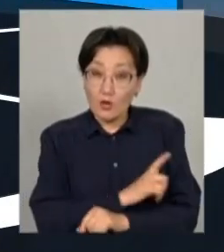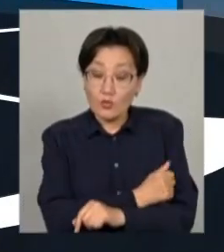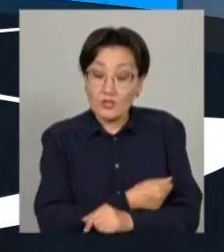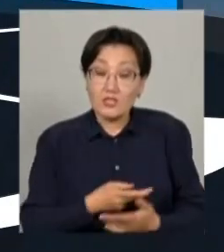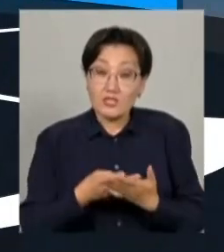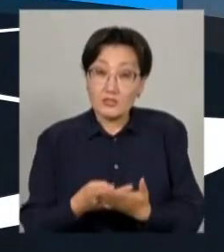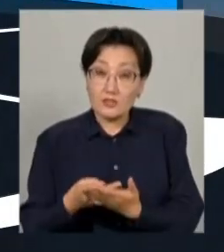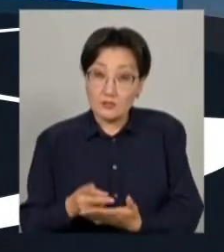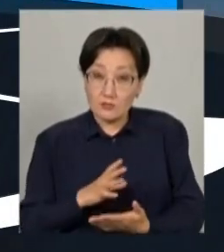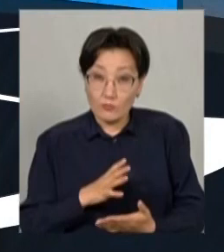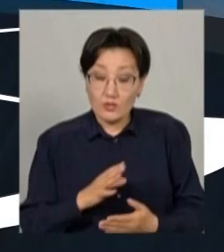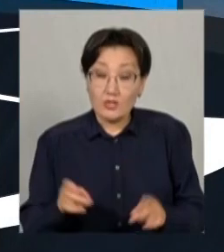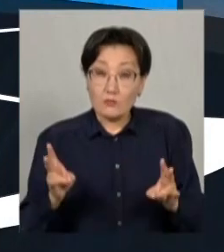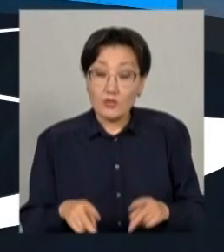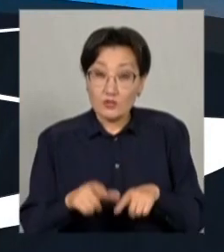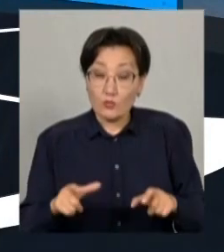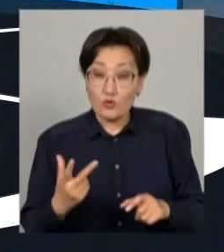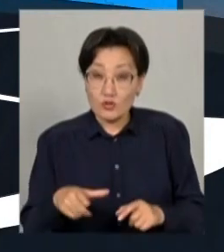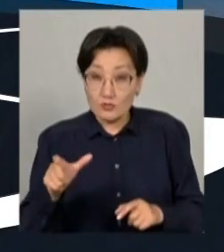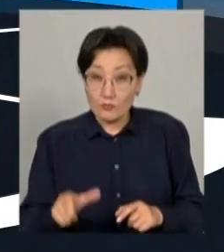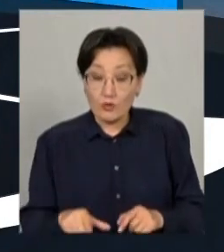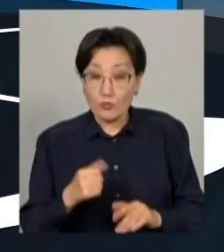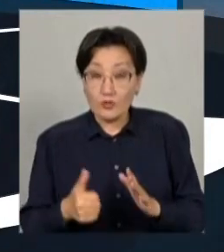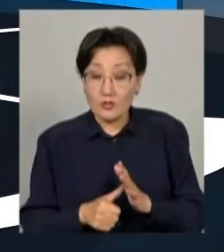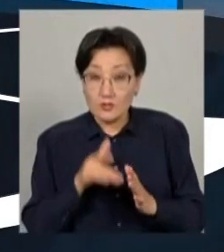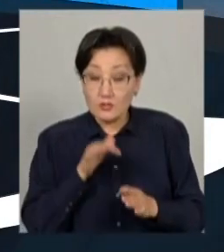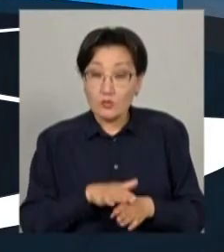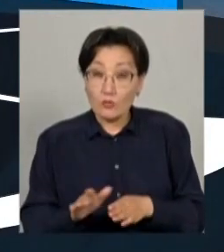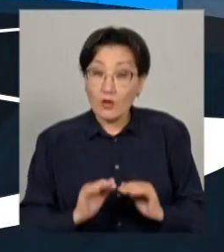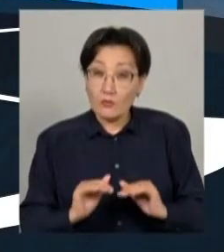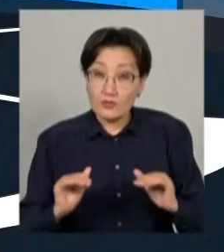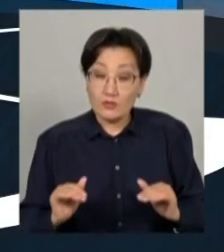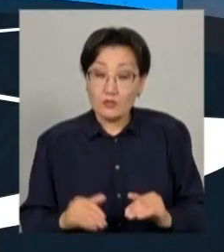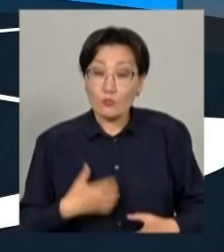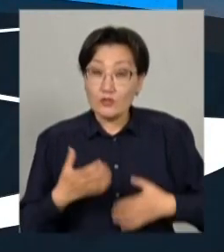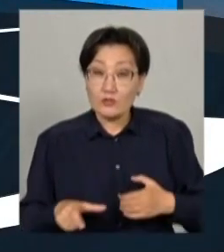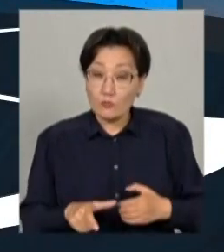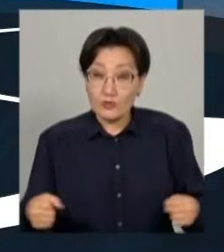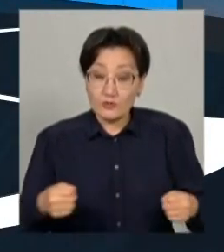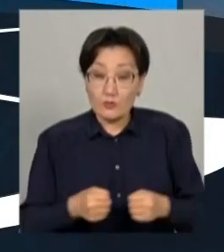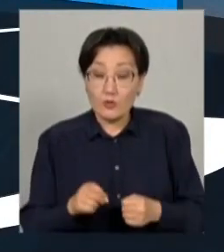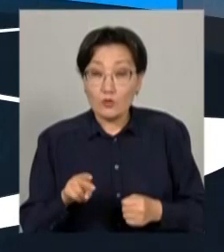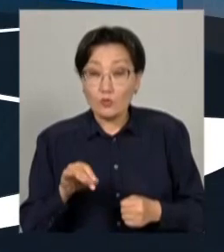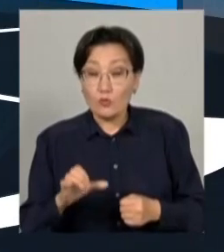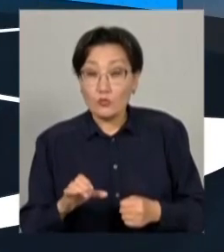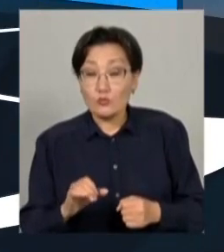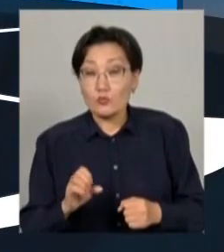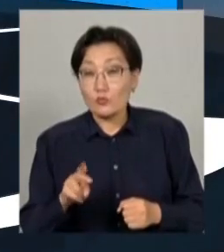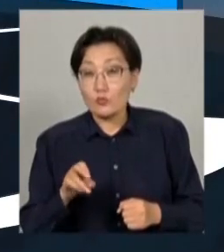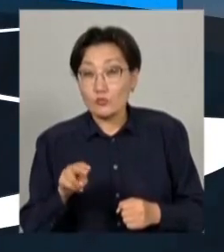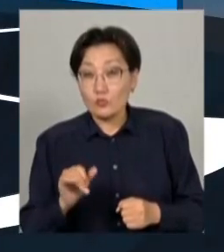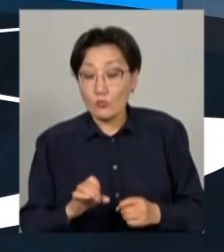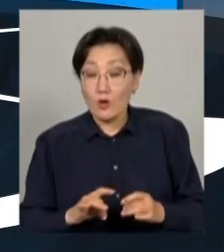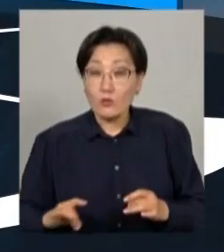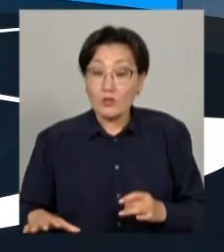ауруханаға жеткізілген. Зардап шеккендердің үшеуі кәмелетке толмаған балалар. Жантүршігерлік оқиға Көксу ауданы аумағында тіркелді.